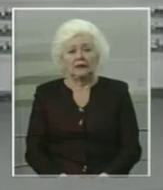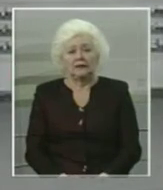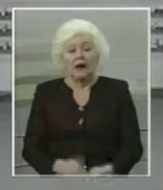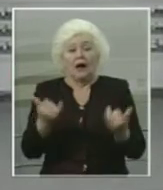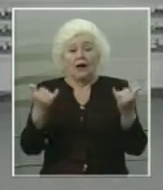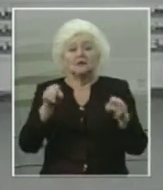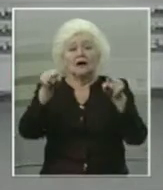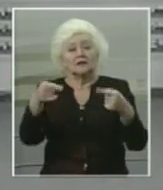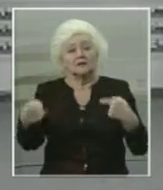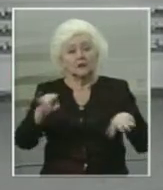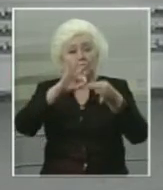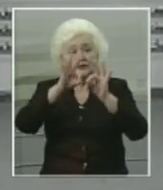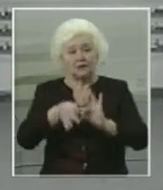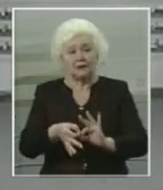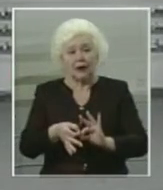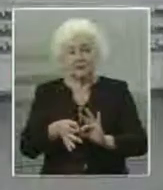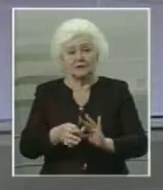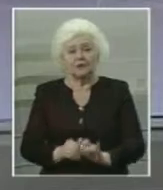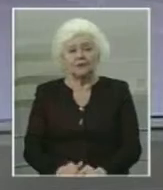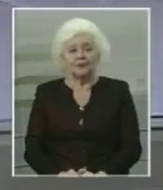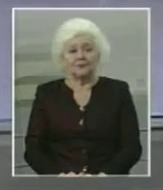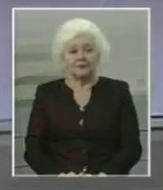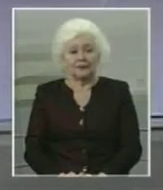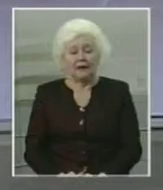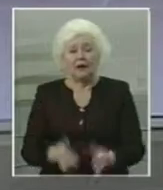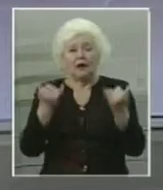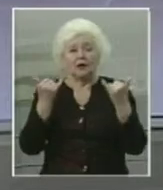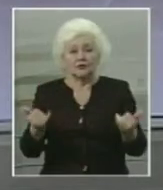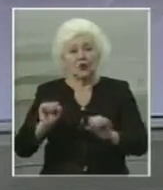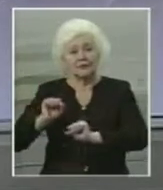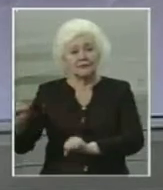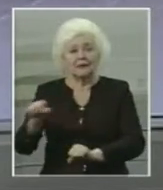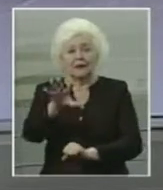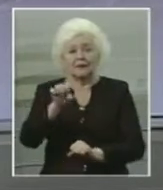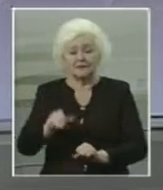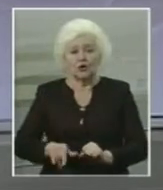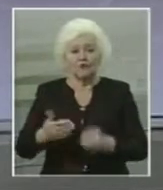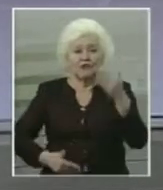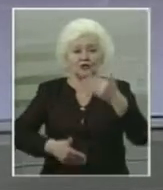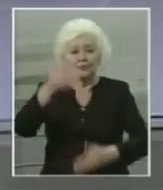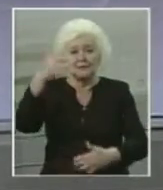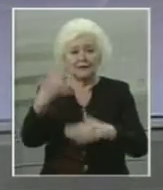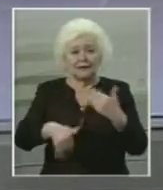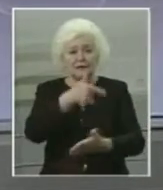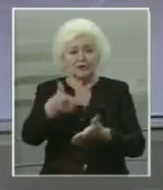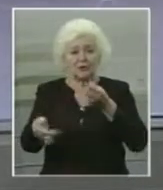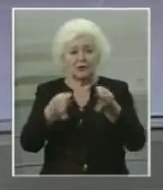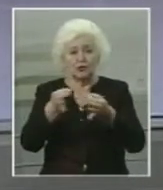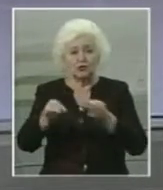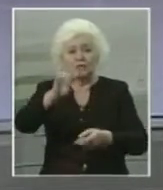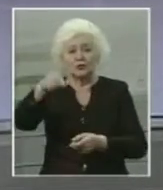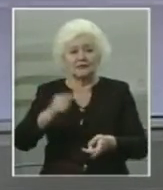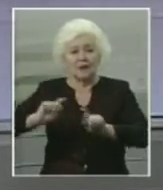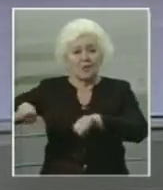А зараз про це та інше більш детальніше. Сьогодні захисники собак вийшли під стіни Херсонської міської ради з